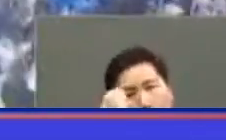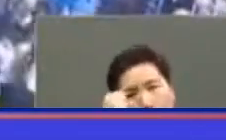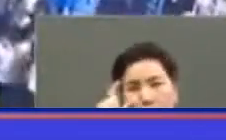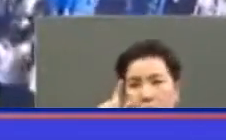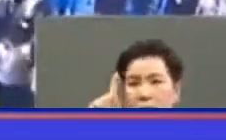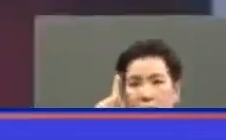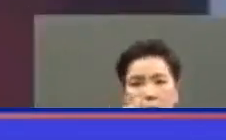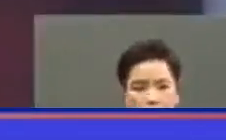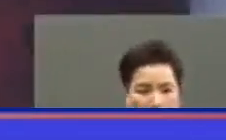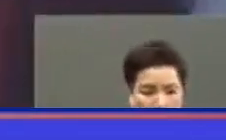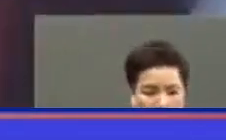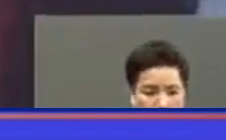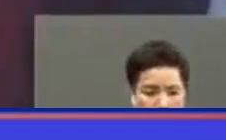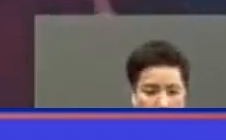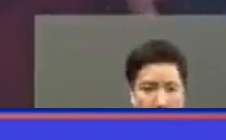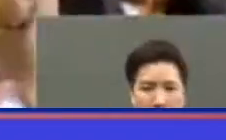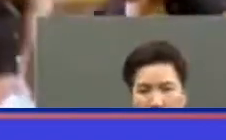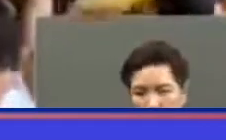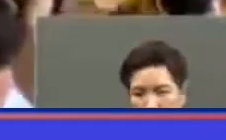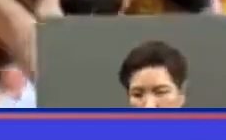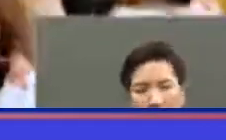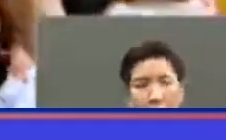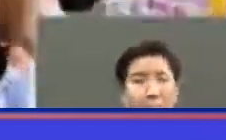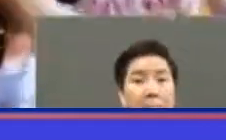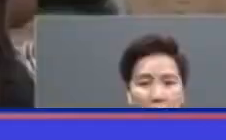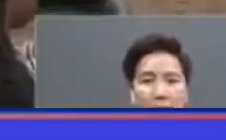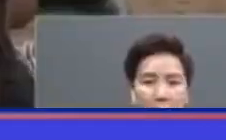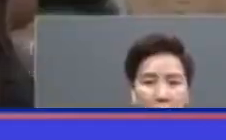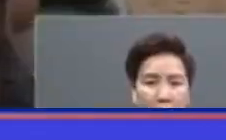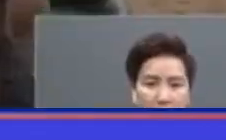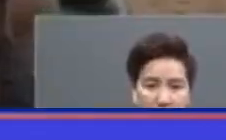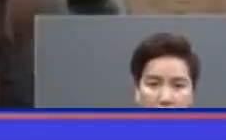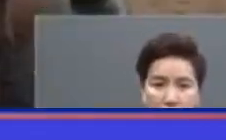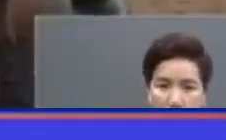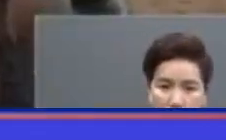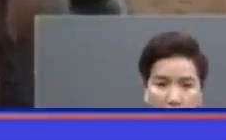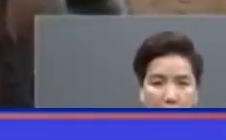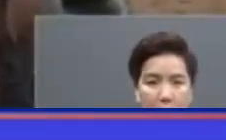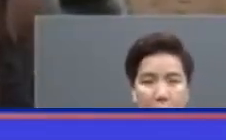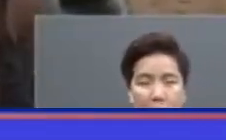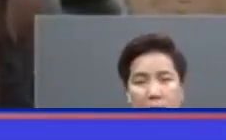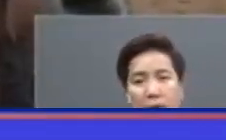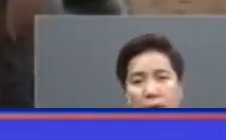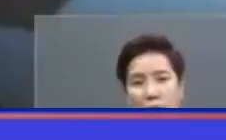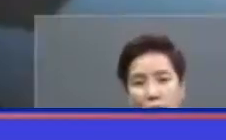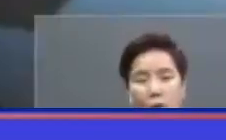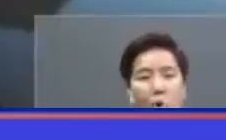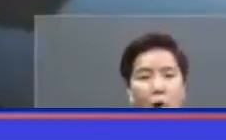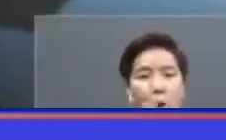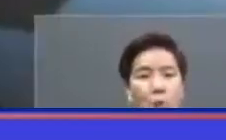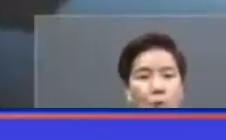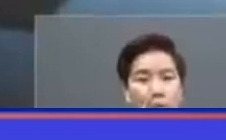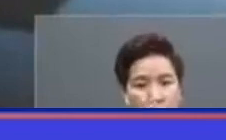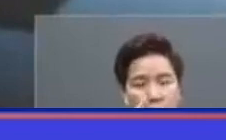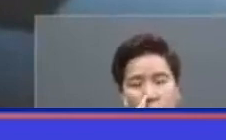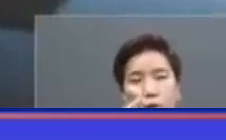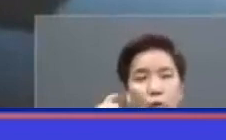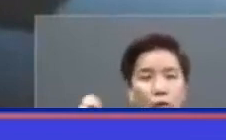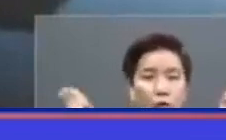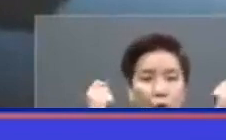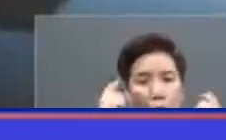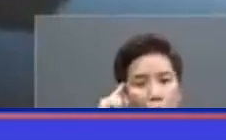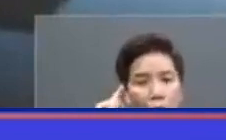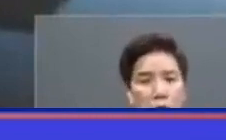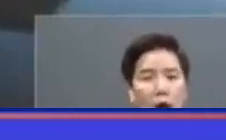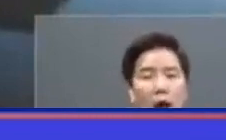ต่อไปเขาจะได้มาเที่ยวบ้านเรานะครับอย่างที่อุบลเนี่ยพิจแก่งกับคือเนี่ยจัดเทศกาลสงกร